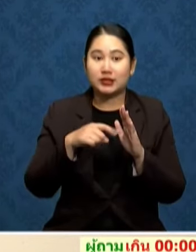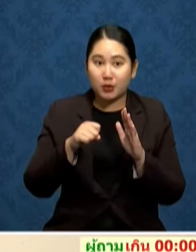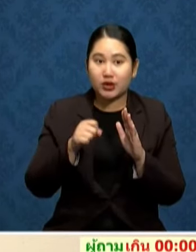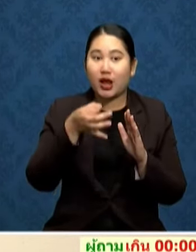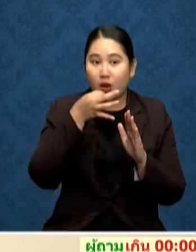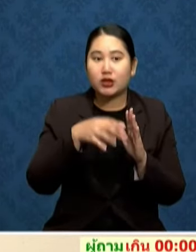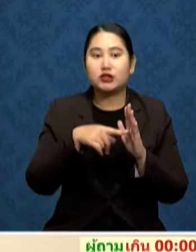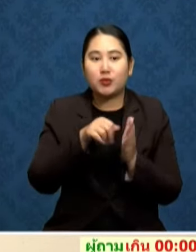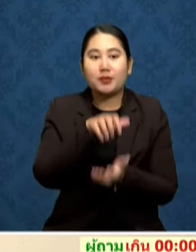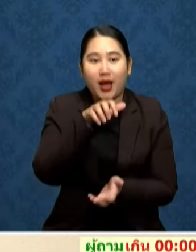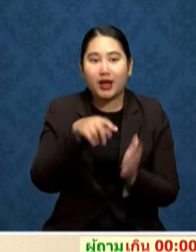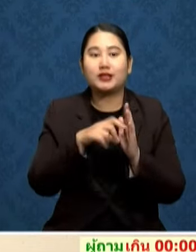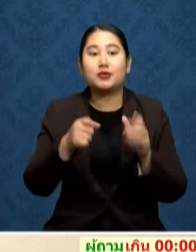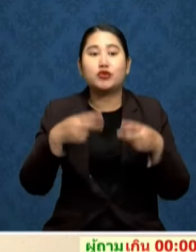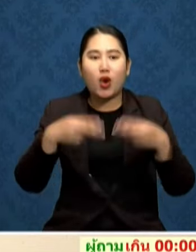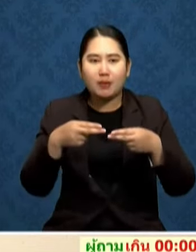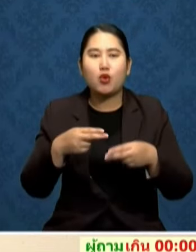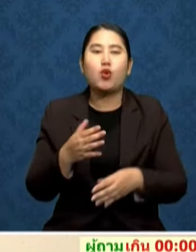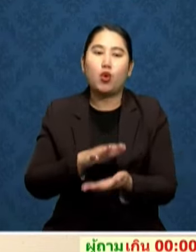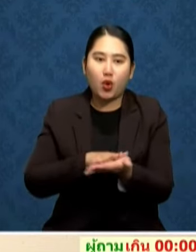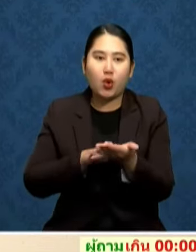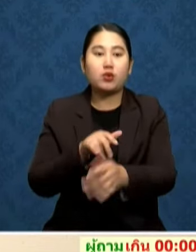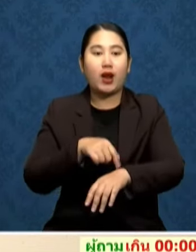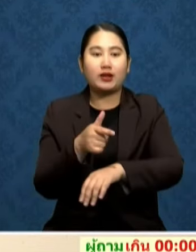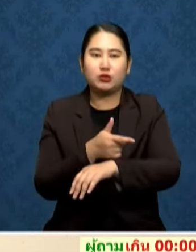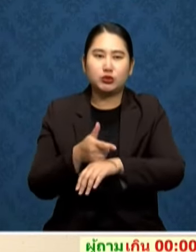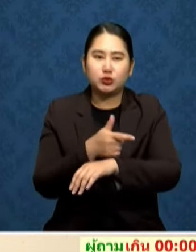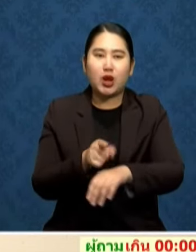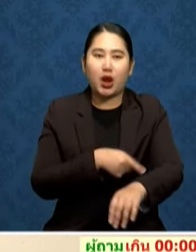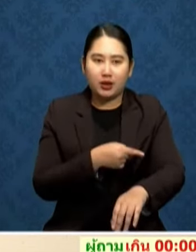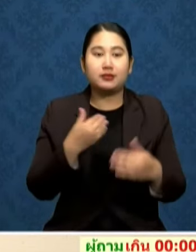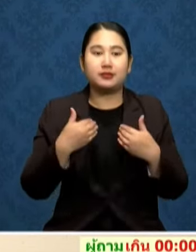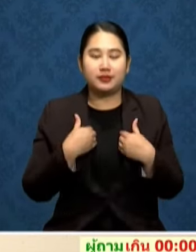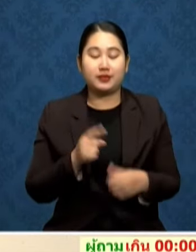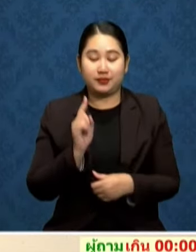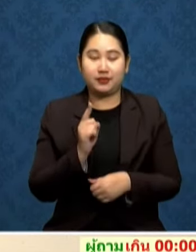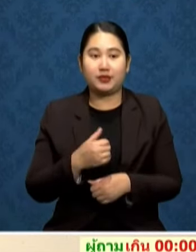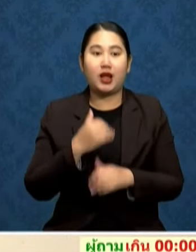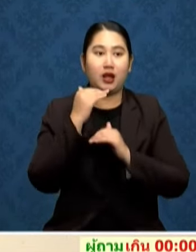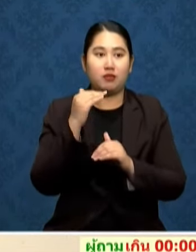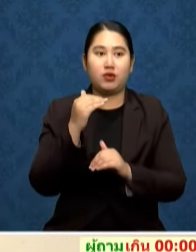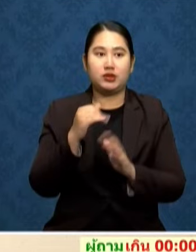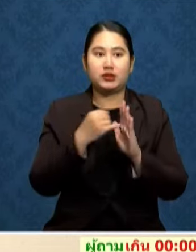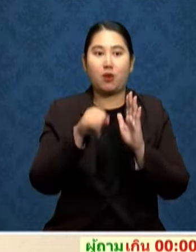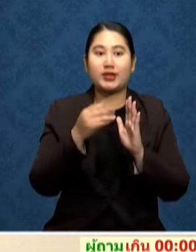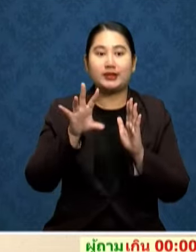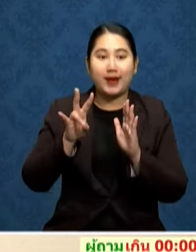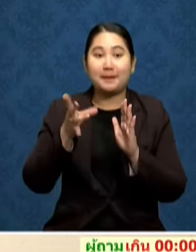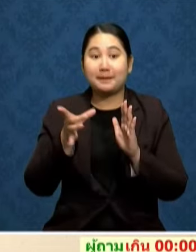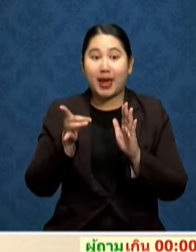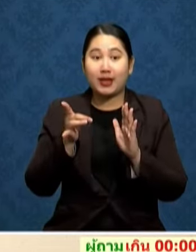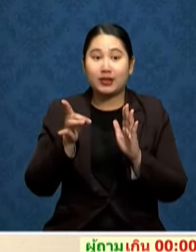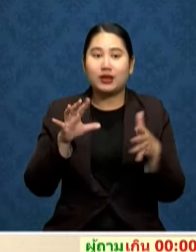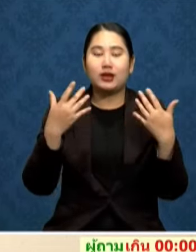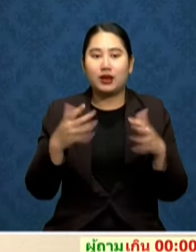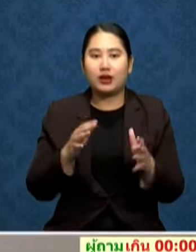นะครับผมต้องยอมรับว่ามีการล่าช้าไปนิดหนึ่งเนื่องจากตอนแรกเนี่ยเรากำจัดกรอบอยู่ไว้ที่7ถึง8จังหวัดแต่เผอิญเนี่ยห